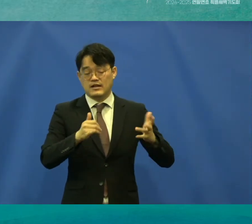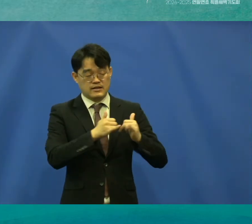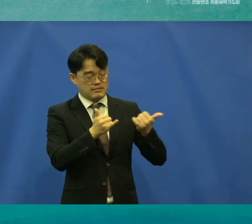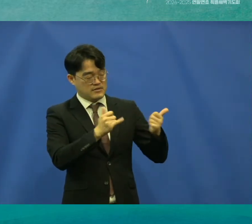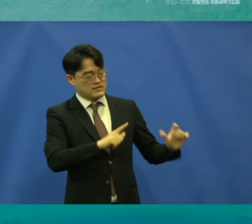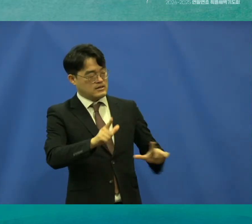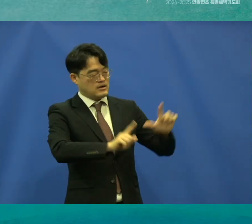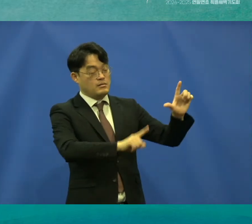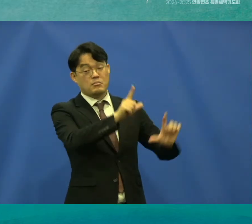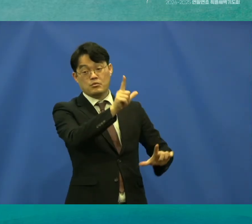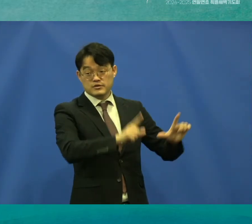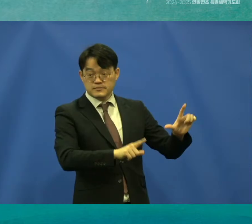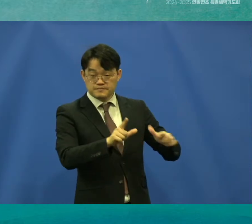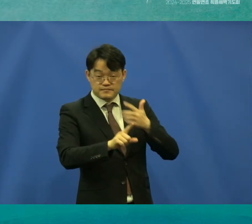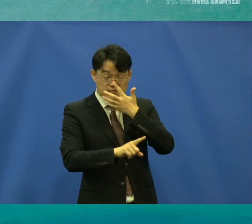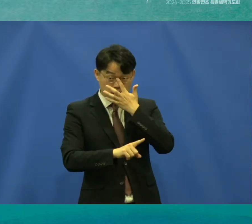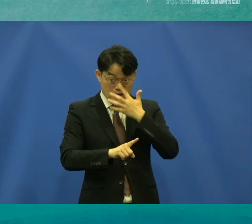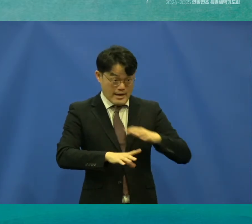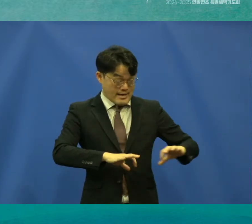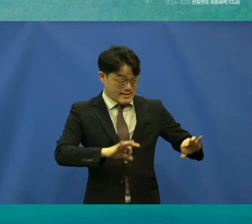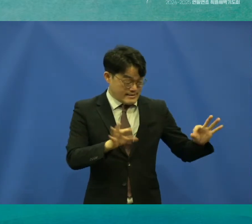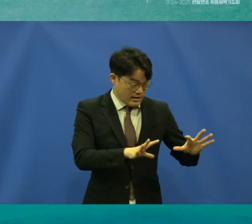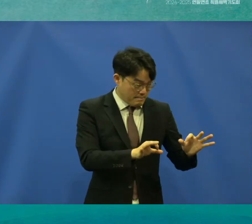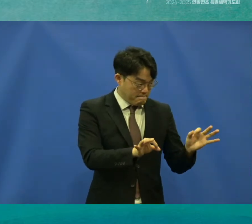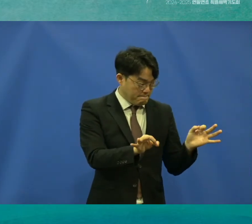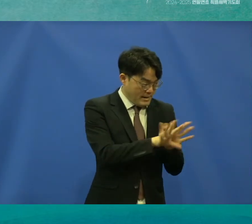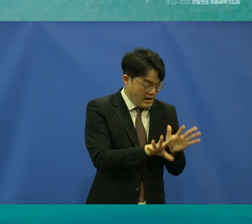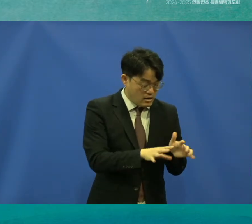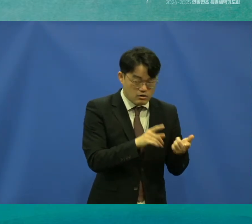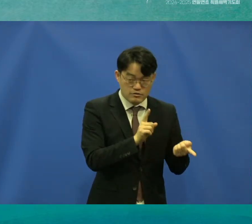한순간에 사라지고 말 것들에 열을 내는 거,